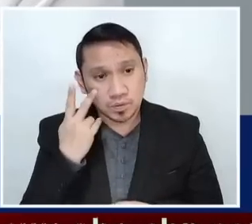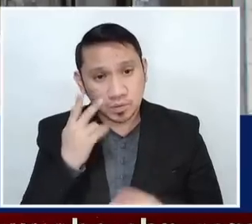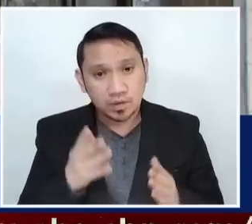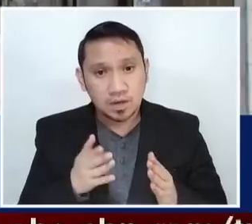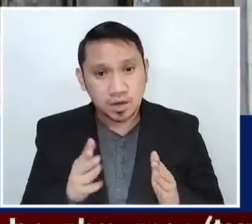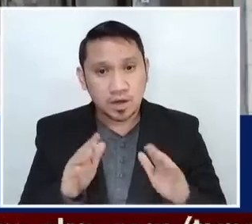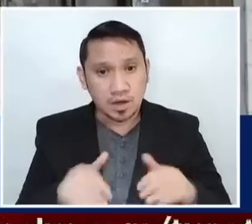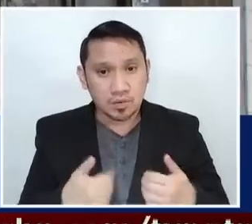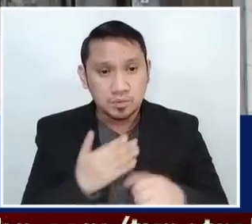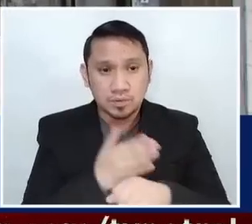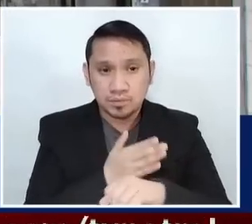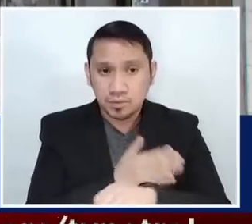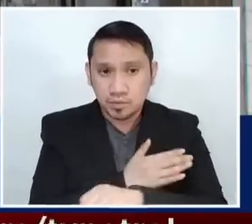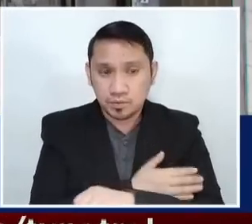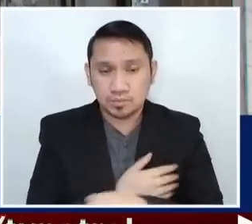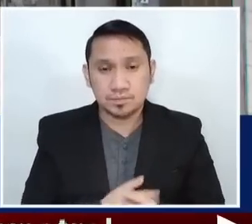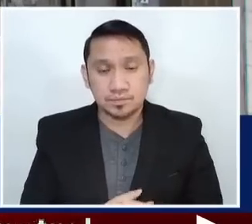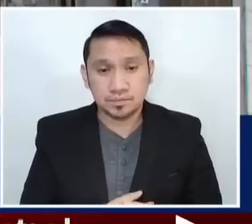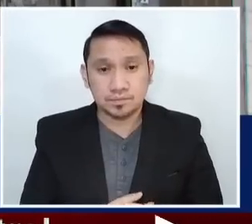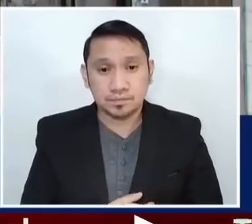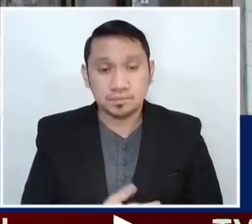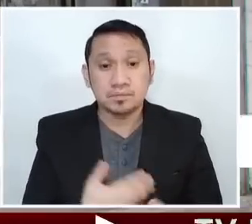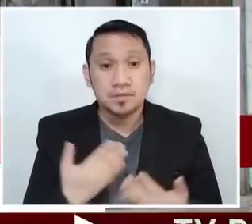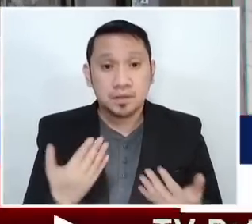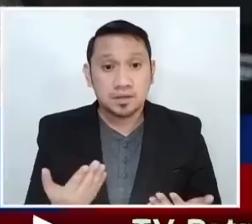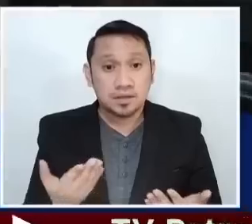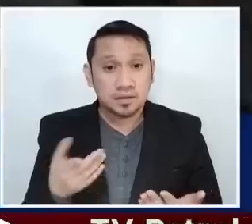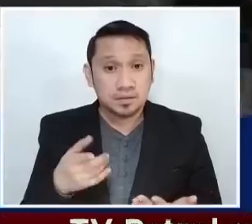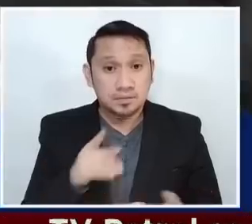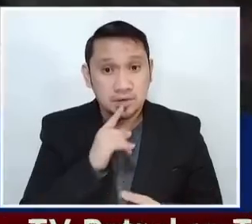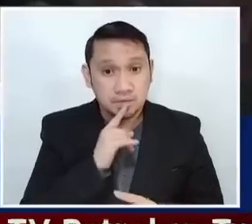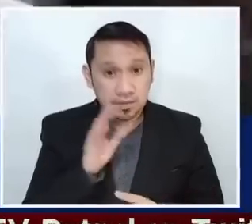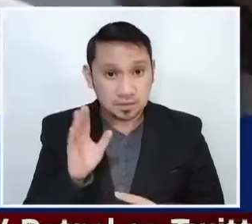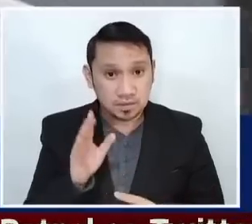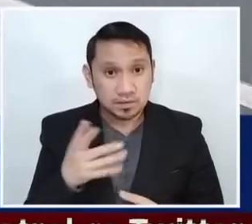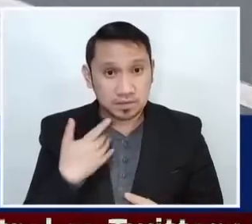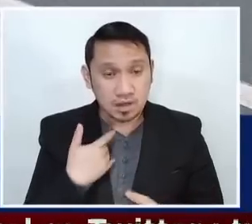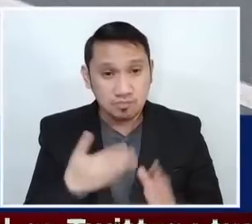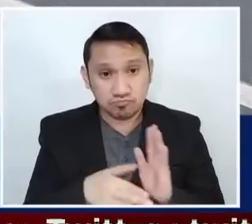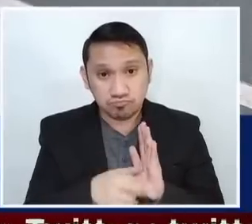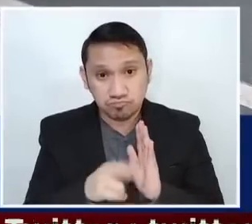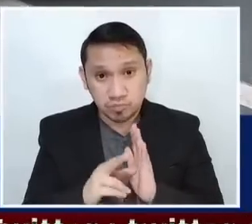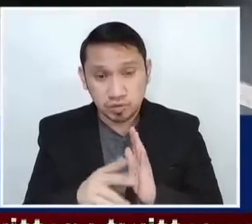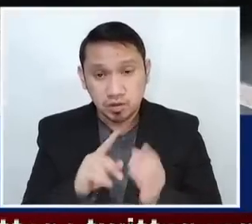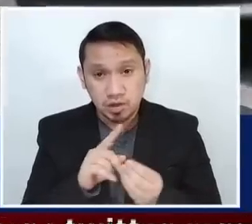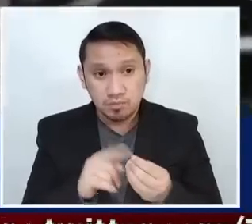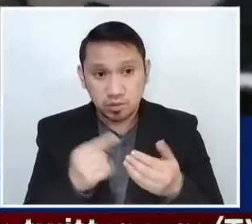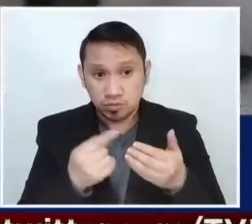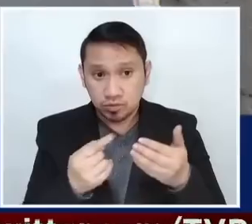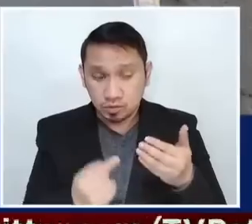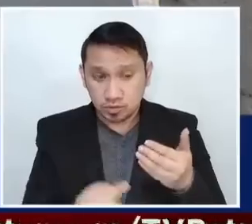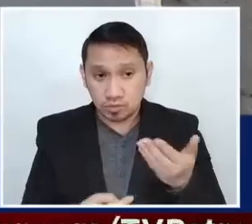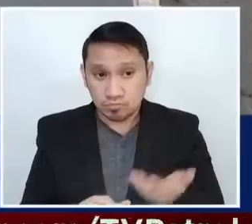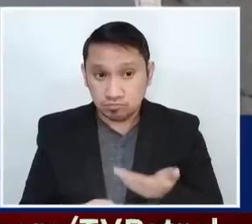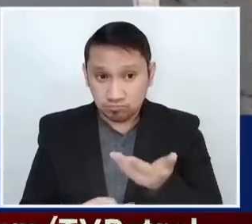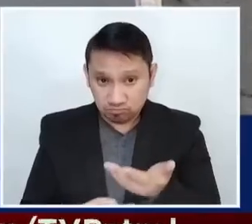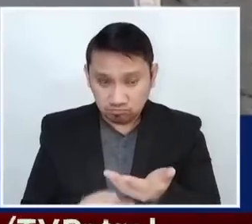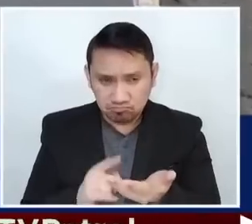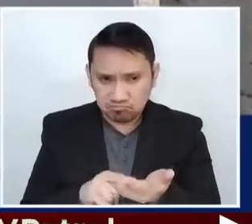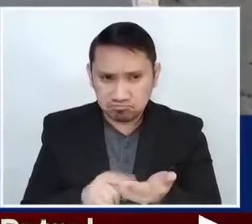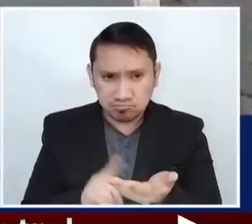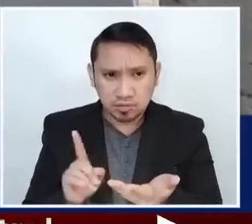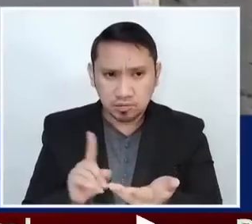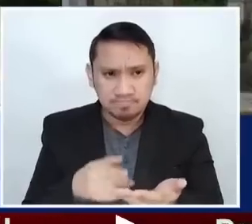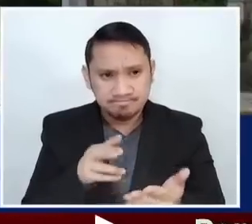improve it. Pangako ng bagong uponghepe ng LTO, pinag-aralan nila ang mga ipinasang sulat ng grupo ng mga